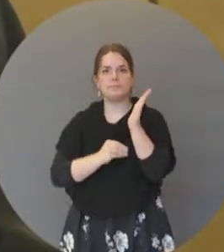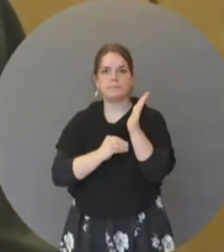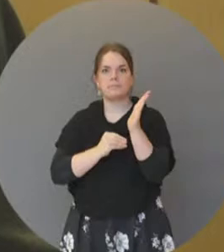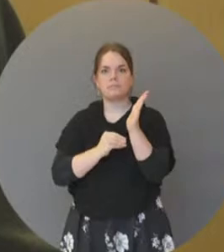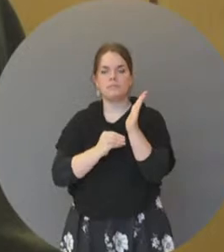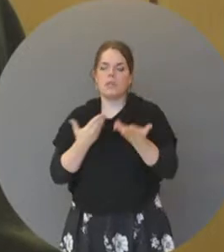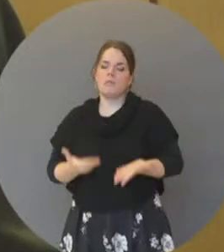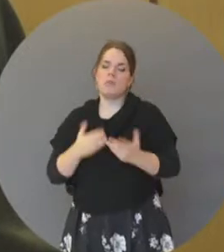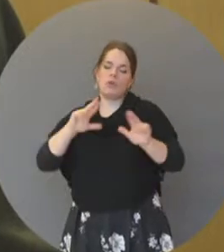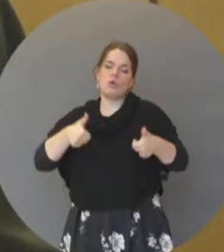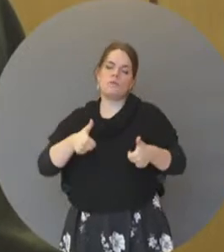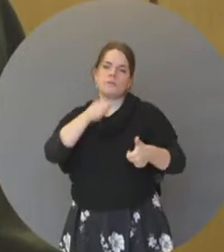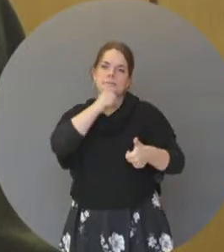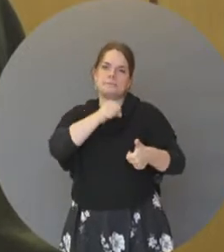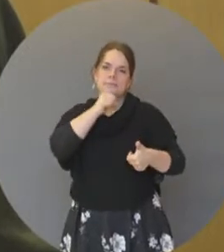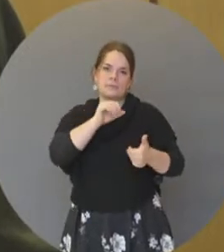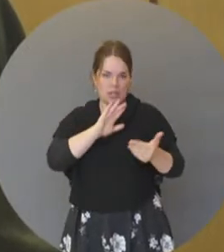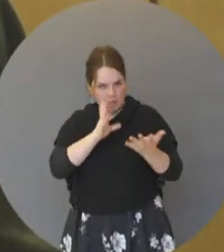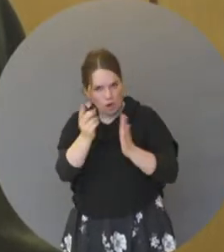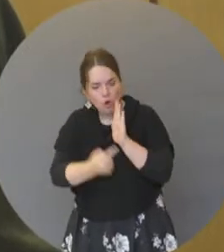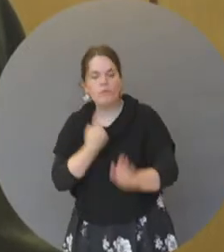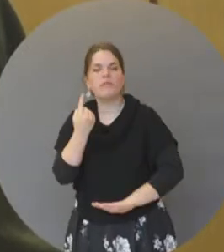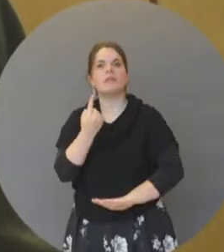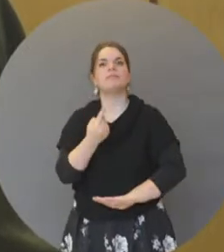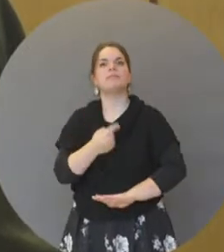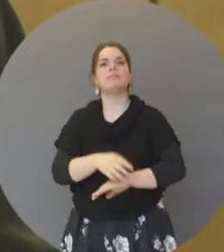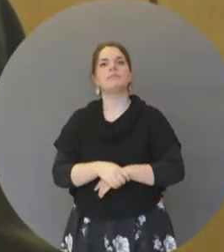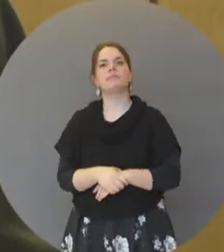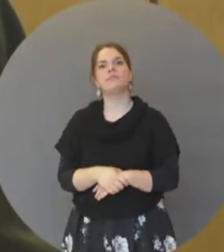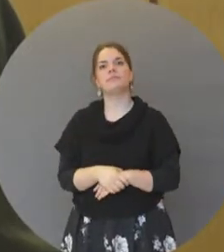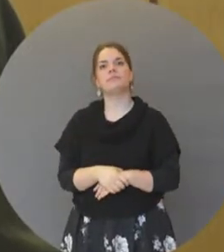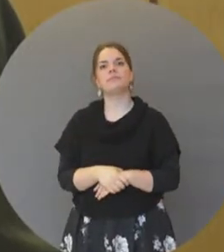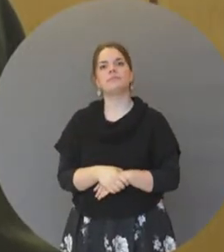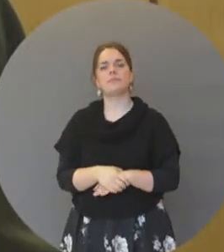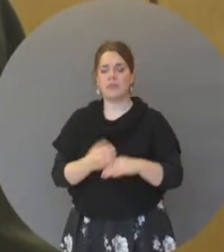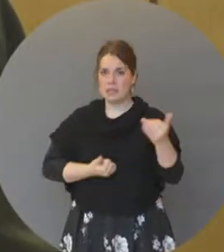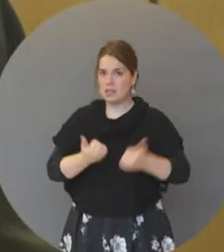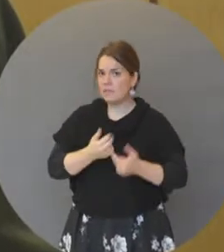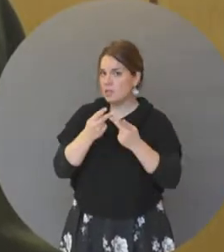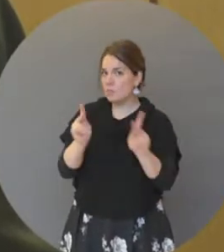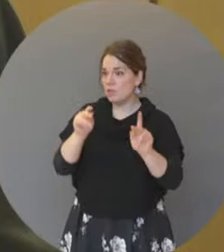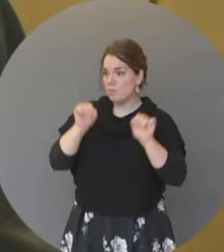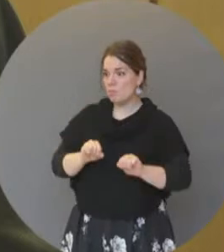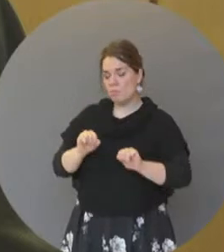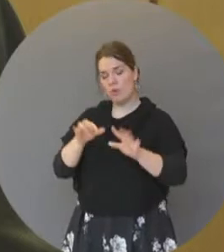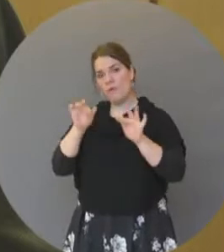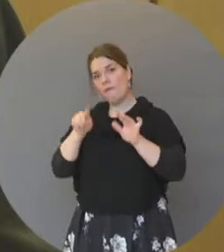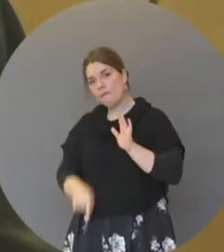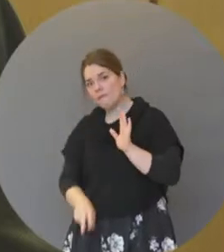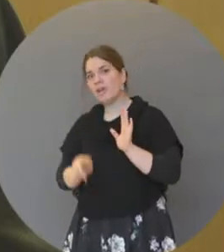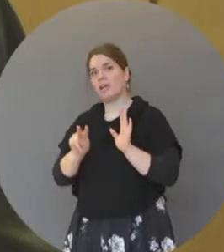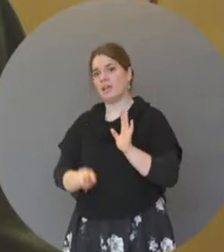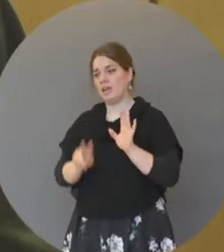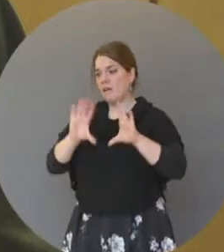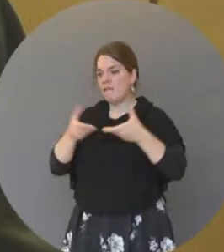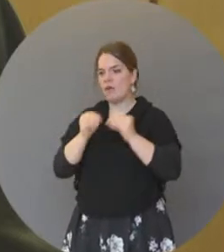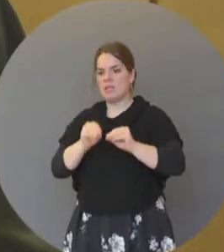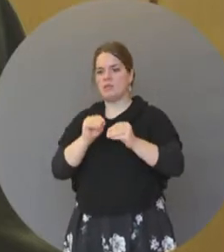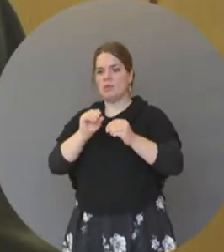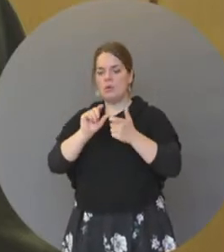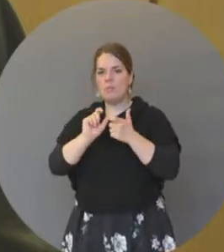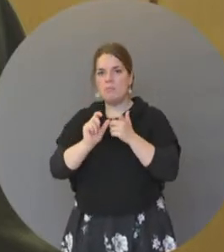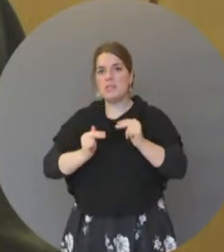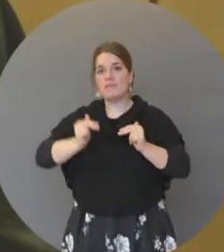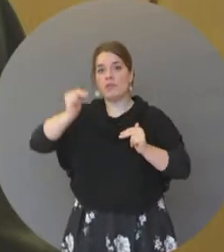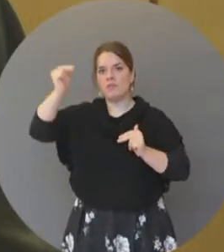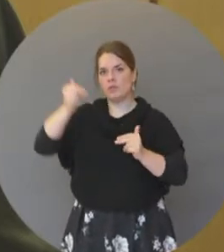qui existe actuellement un service public qui créerait de véritables filières de formation en lien avec tous les partenaires de ce secteur parce